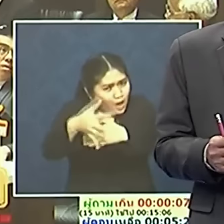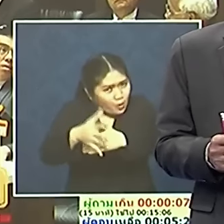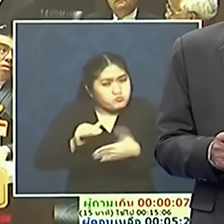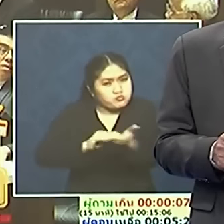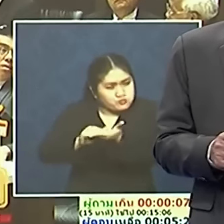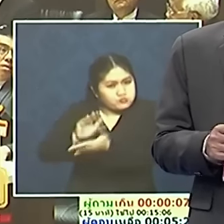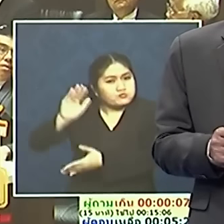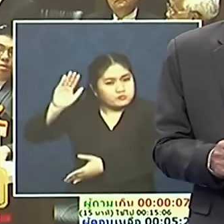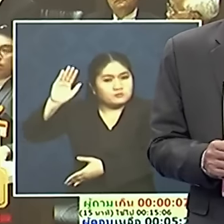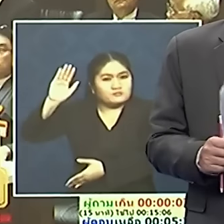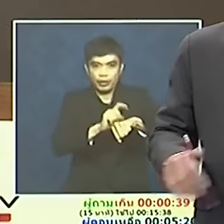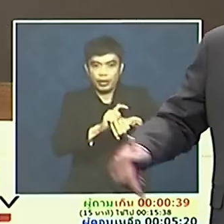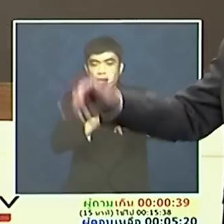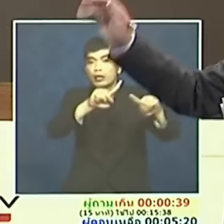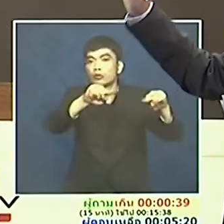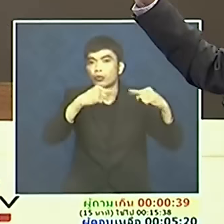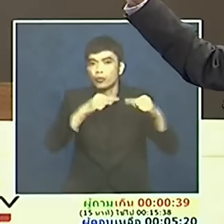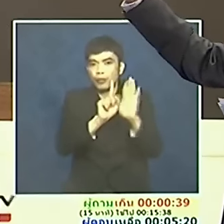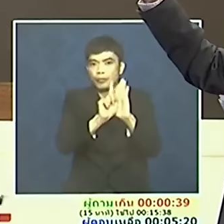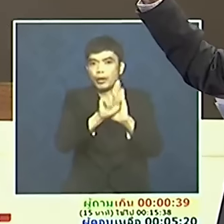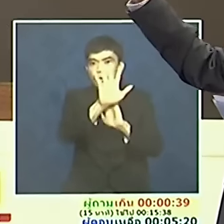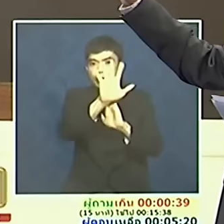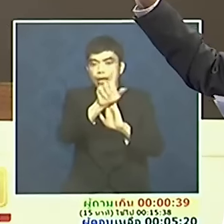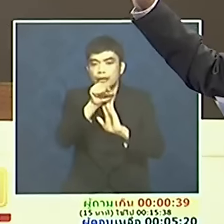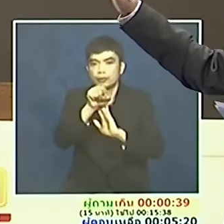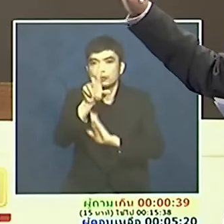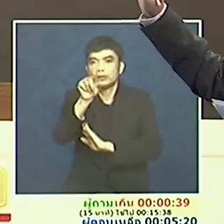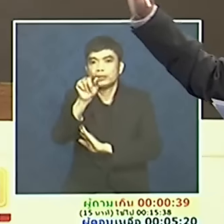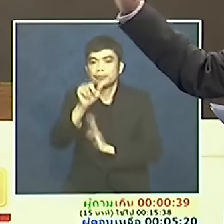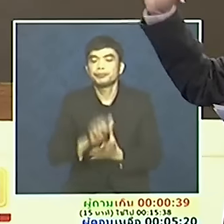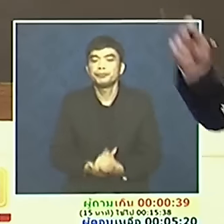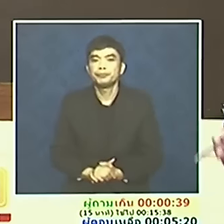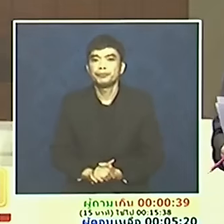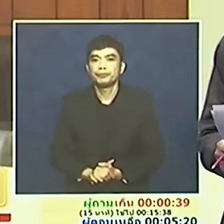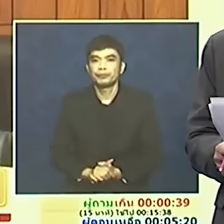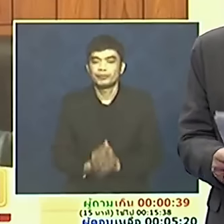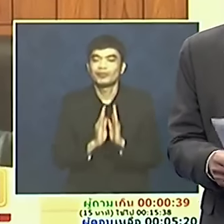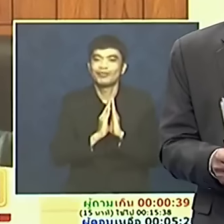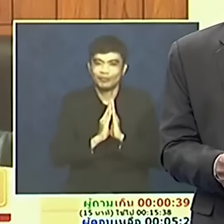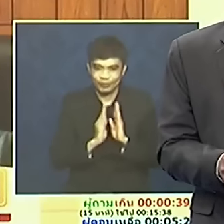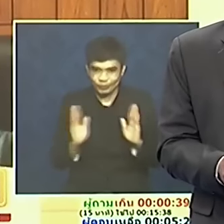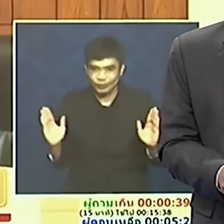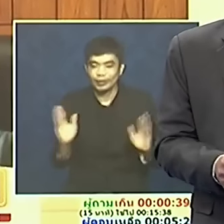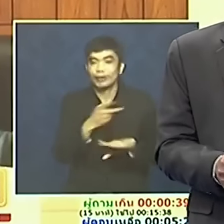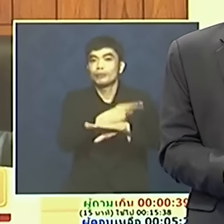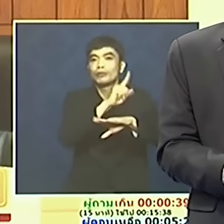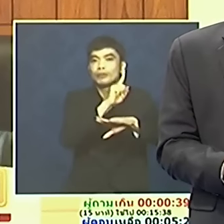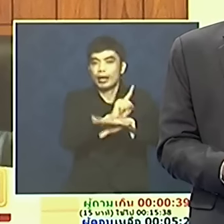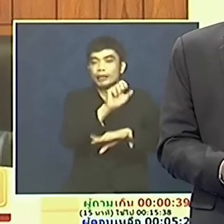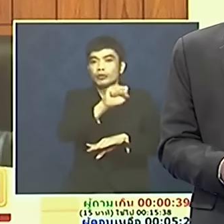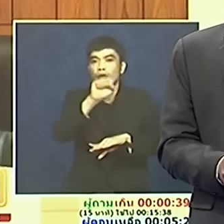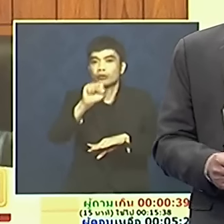ไปนะครับบอกว่าเอาล่ะเรื่องของการเดินหน้าในการบริหารประเทศชาติในฐานะรัฐบาลก็ทำไปครับมันมันเป็นเรื่อง